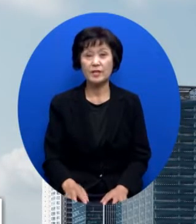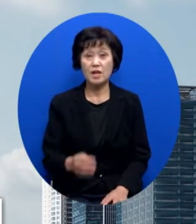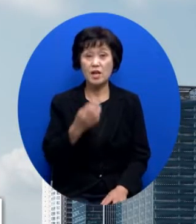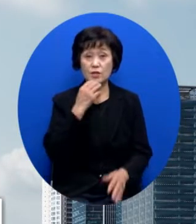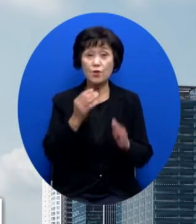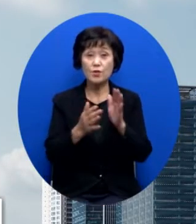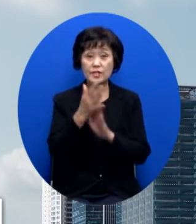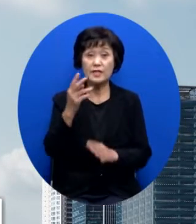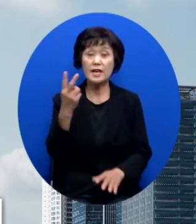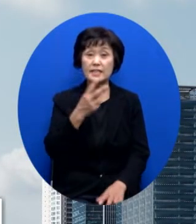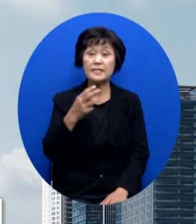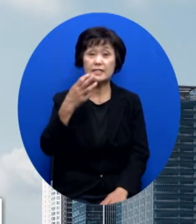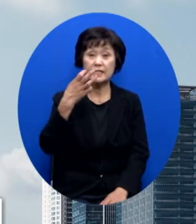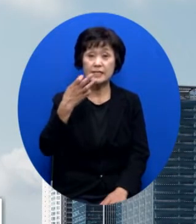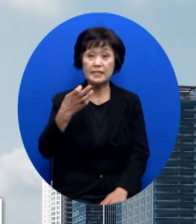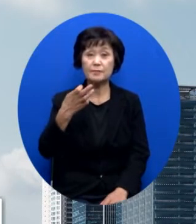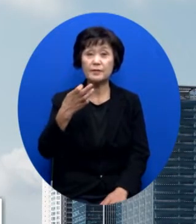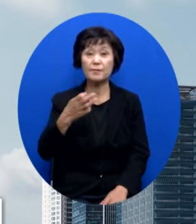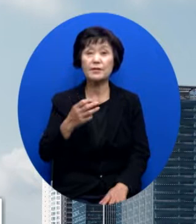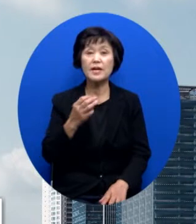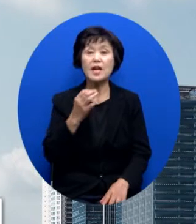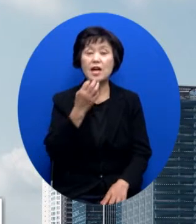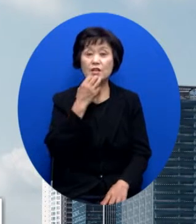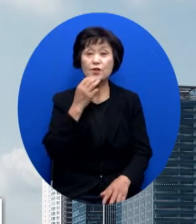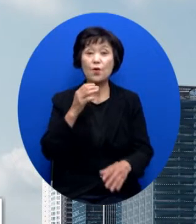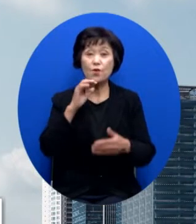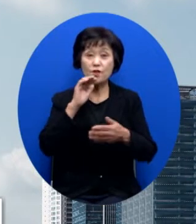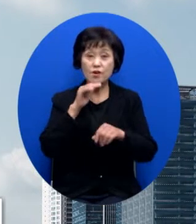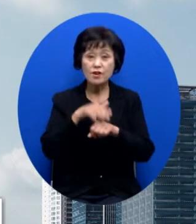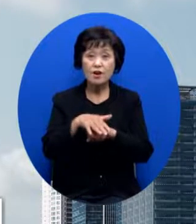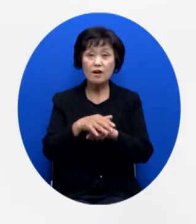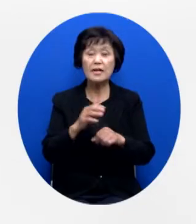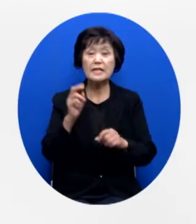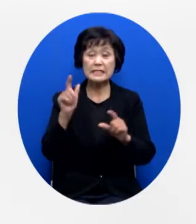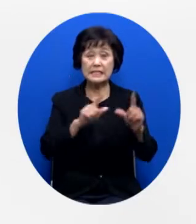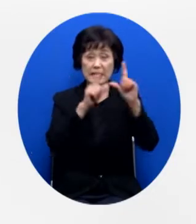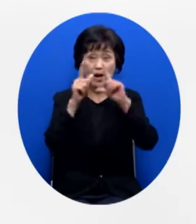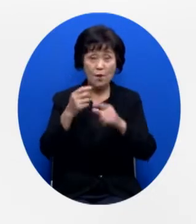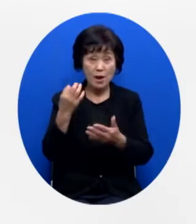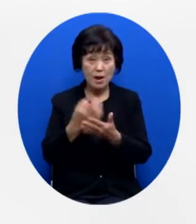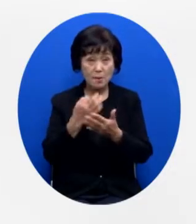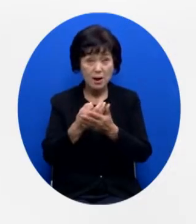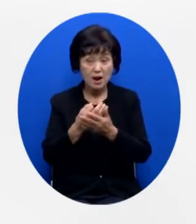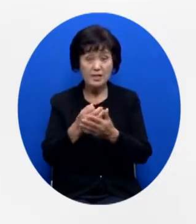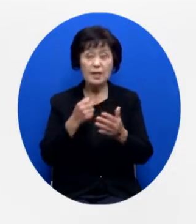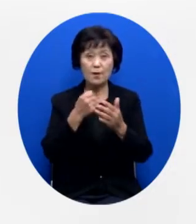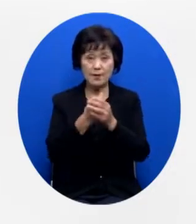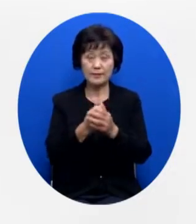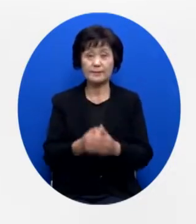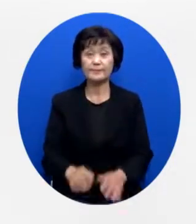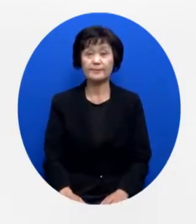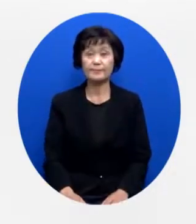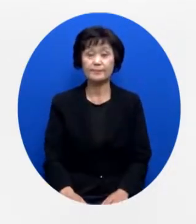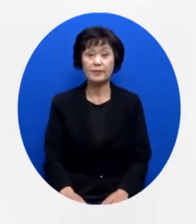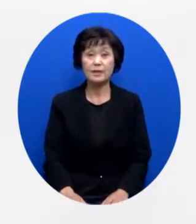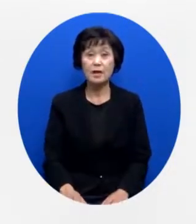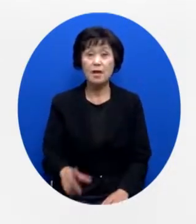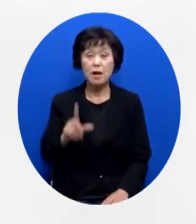서울시가 2023년 서울형 생활임금을 확정했습니다. 서울시는 내년 서울형